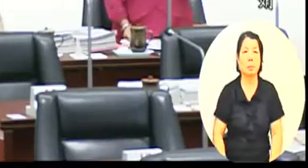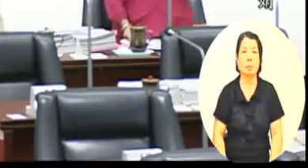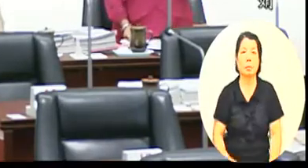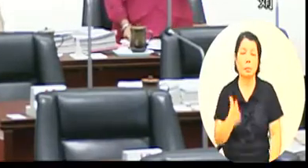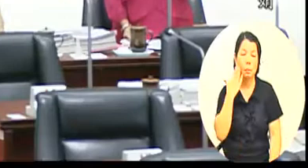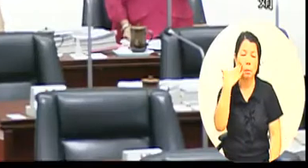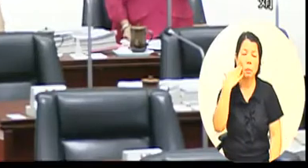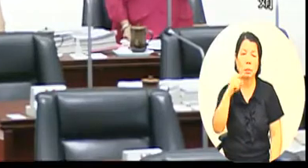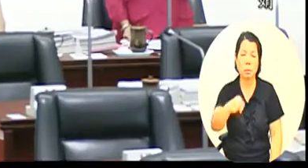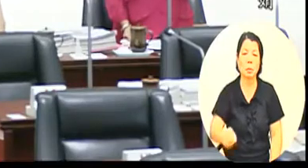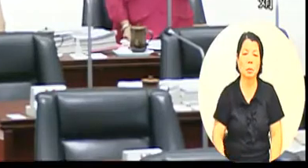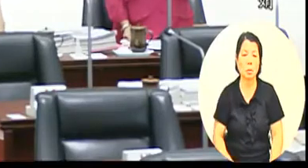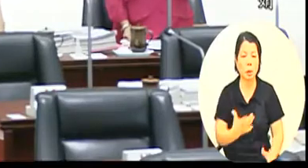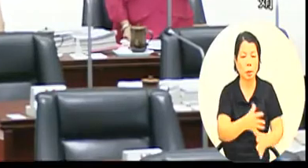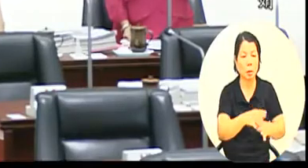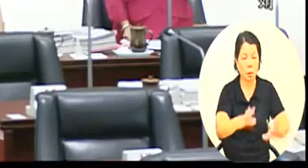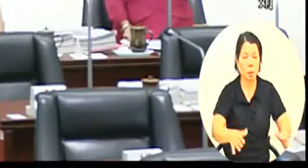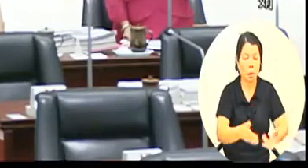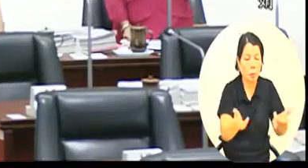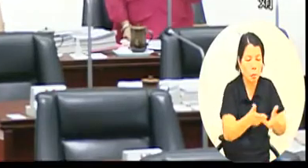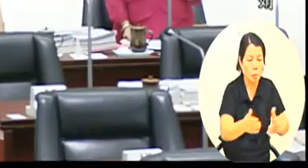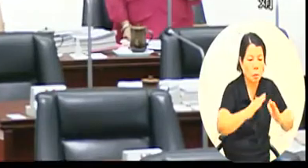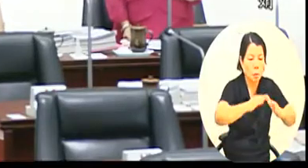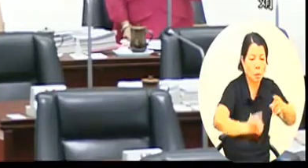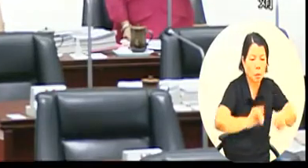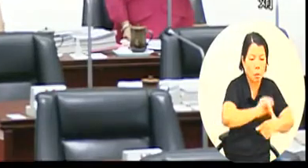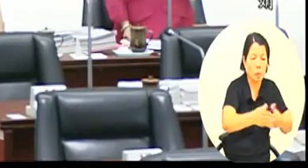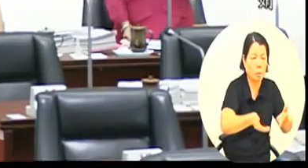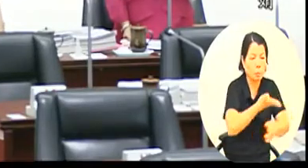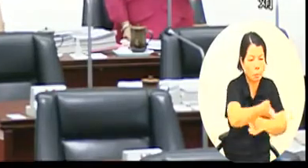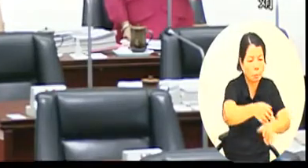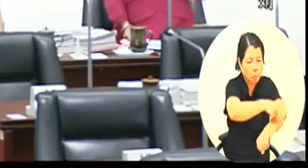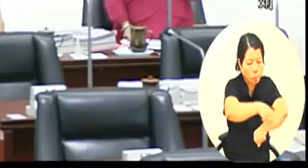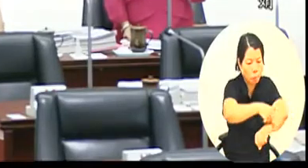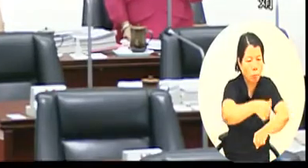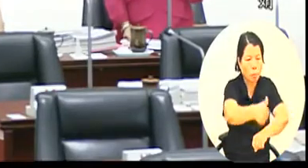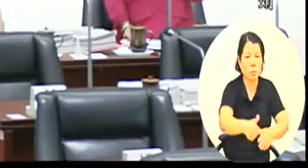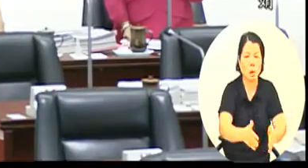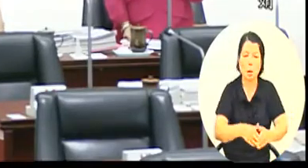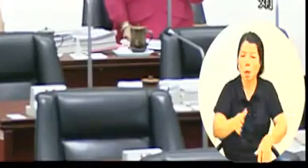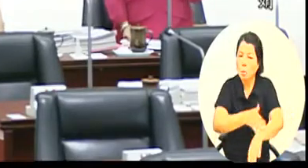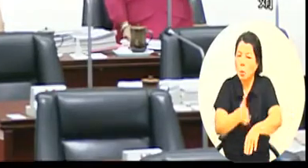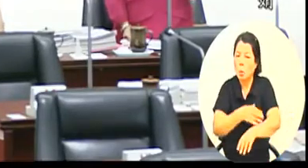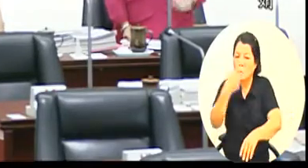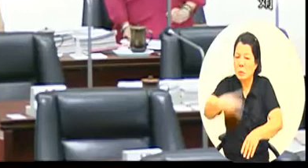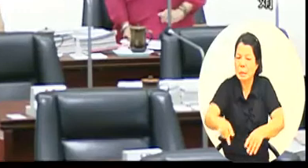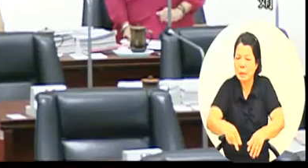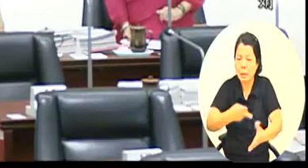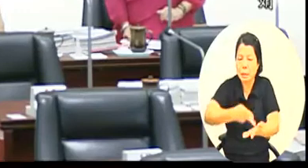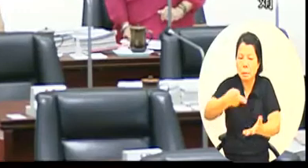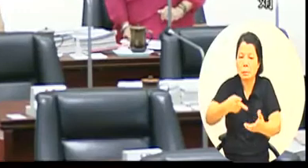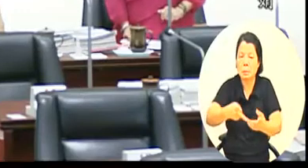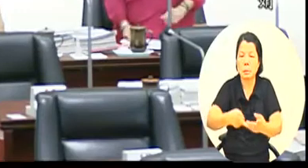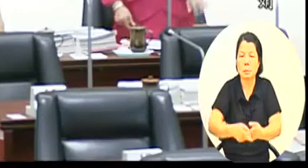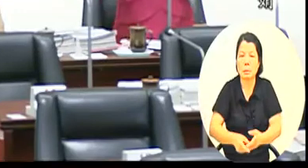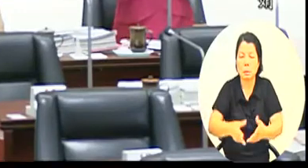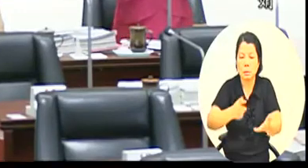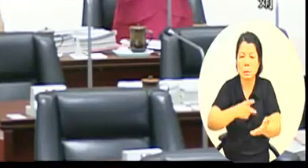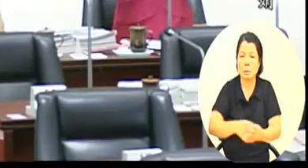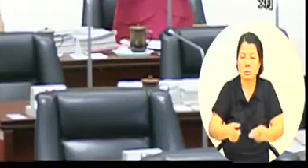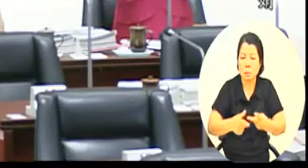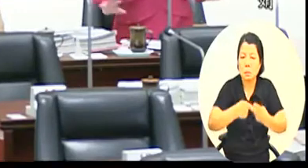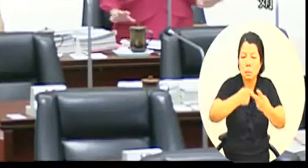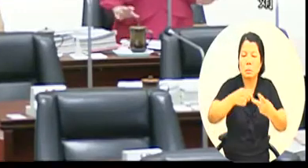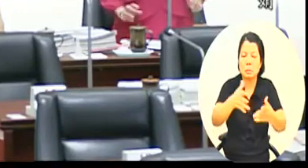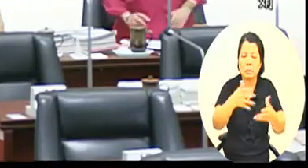果你能够放宽这个建蔽率，让大家好好去做规划，我相信就不会有二次违建这个问题出来了。那这样子的